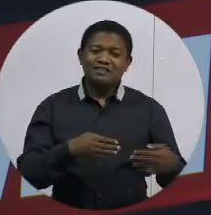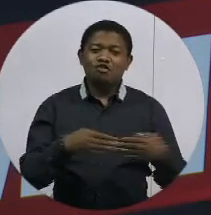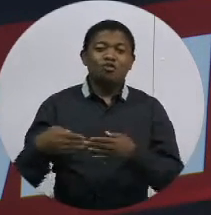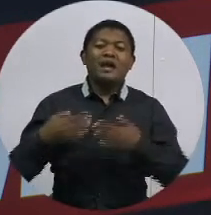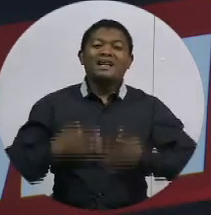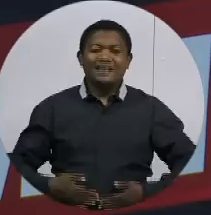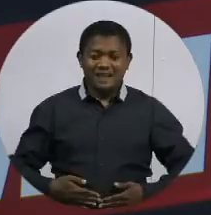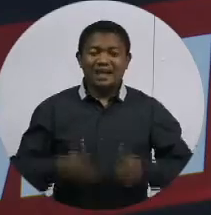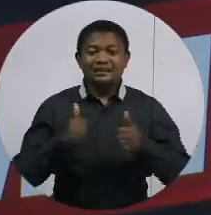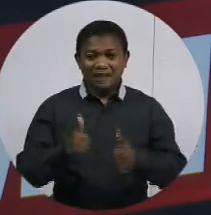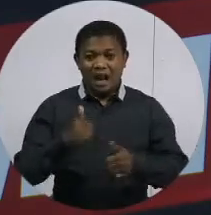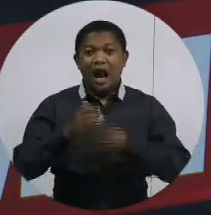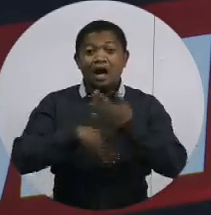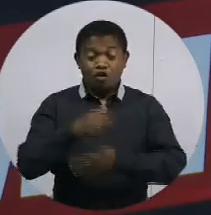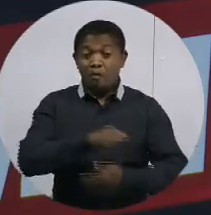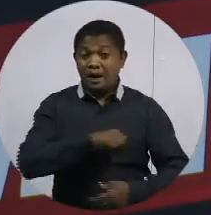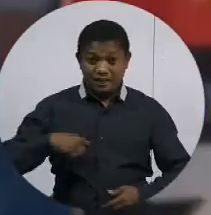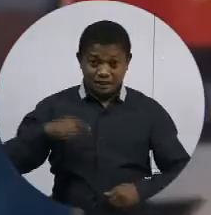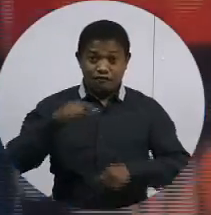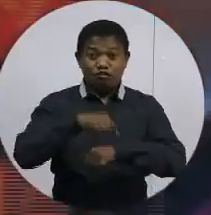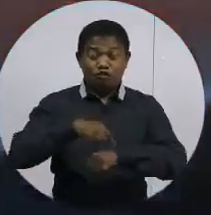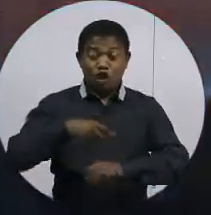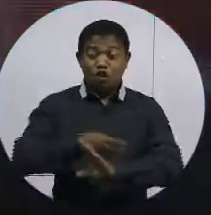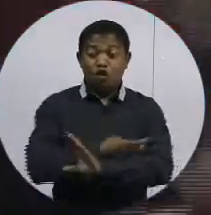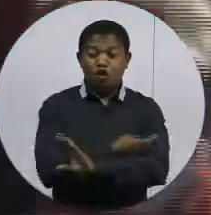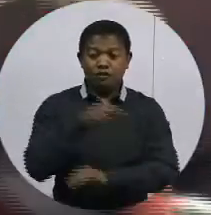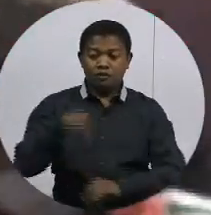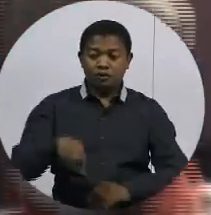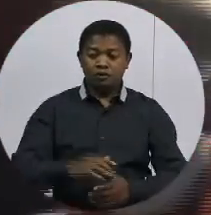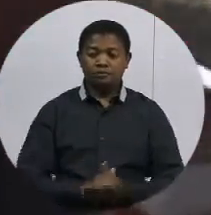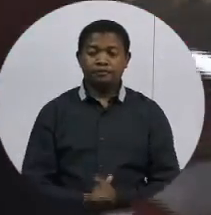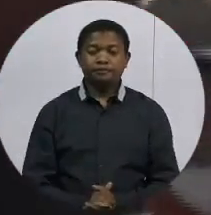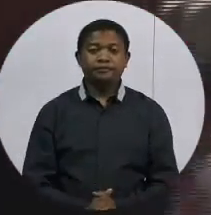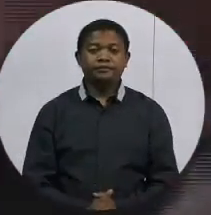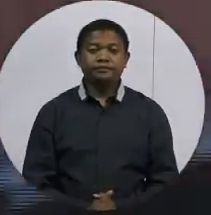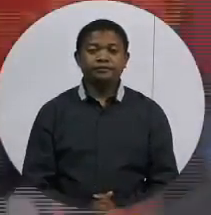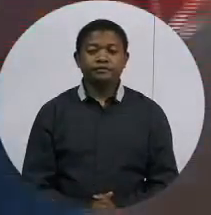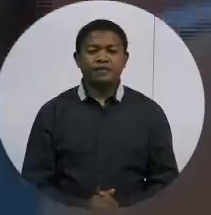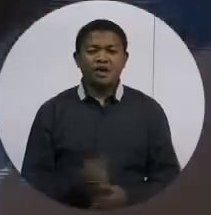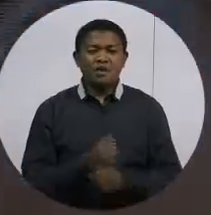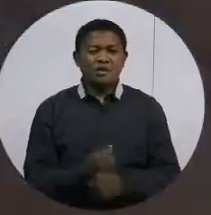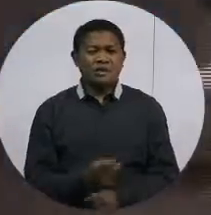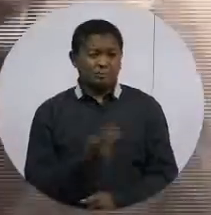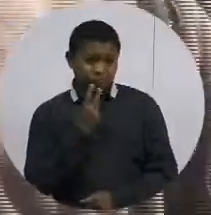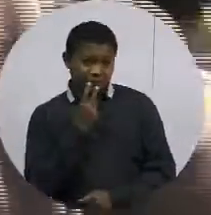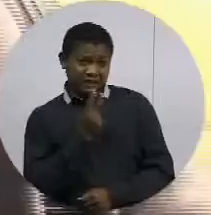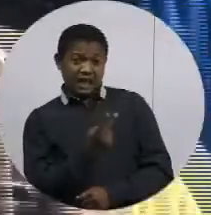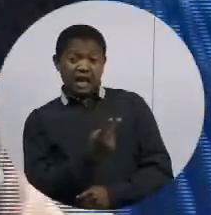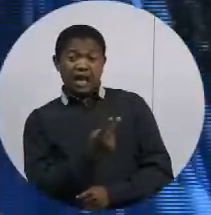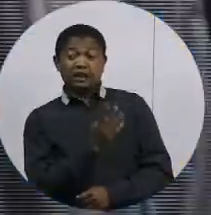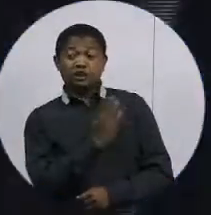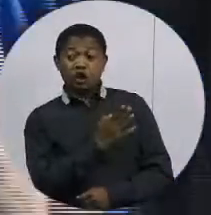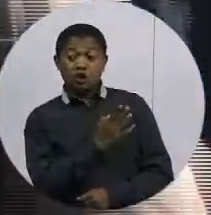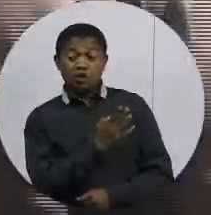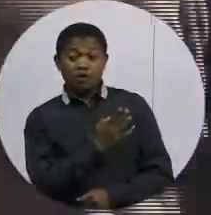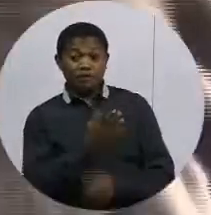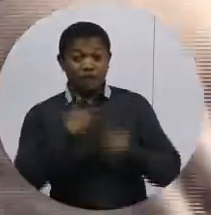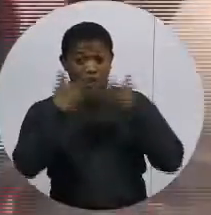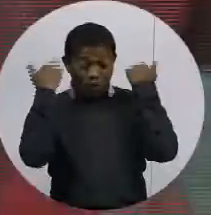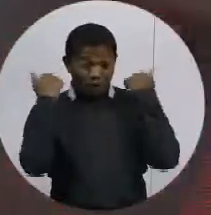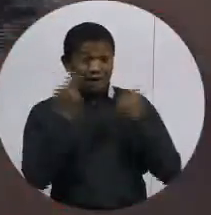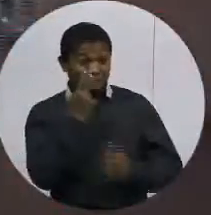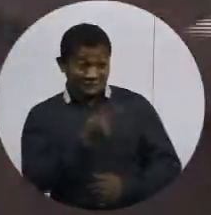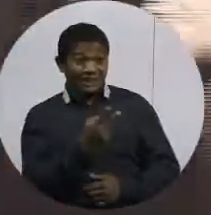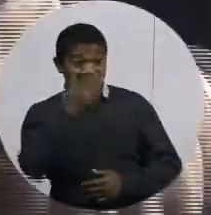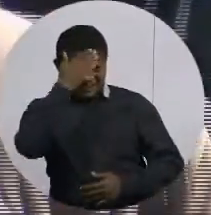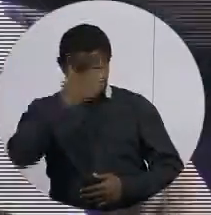nandriana zafindramaro sy fenora andriamalala raha jerena avy ety ivelan'ny olona tomatanjakarabatana